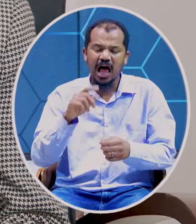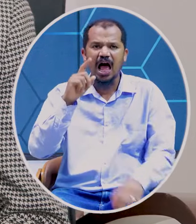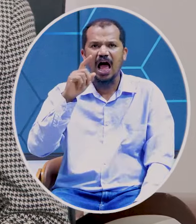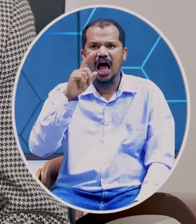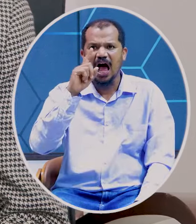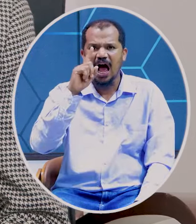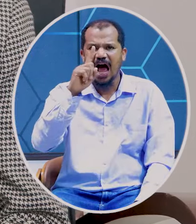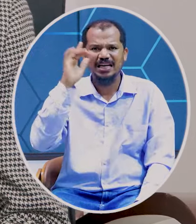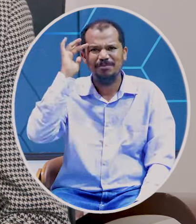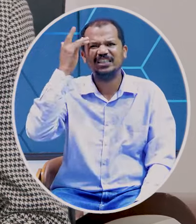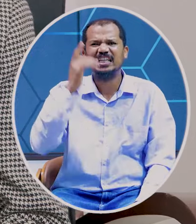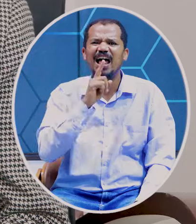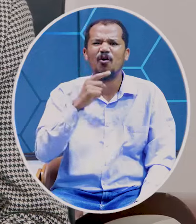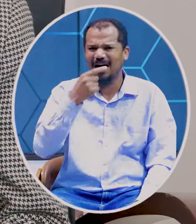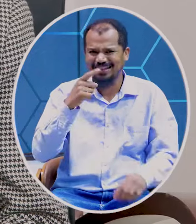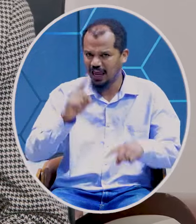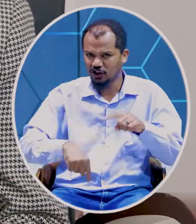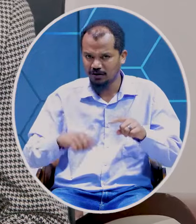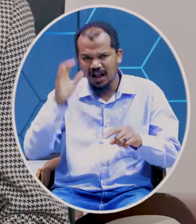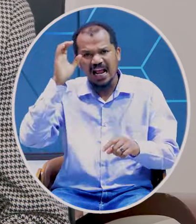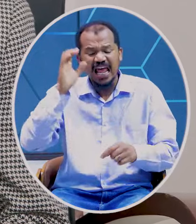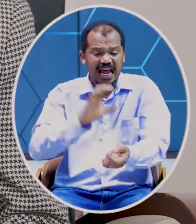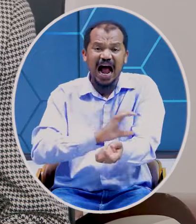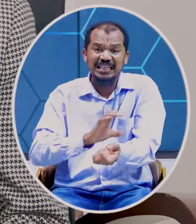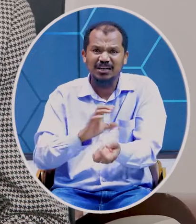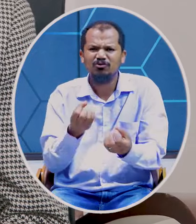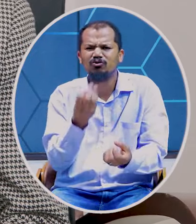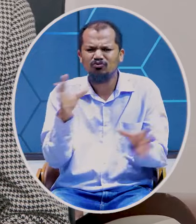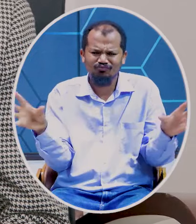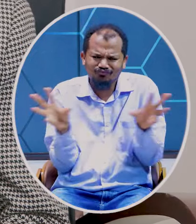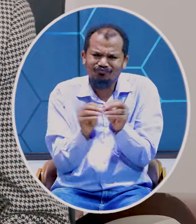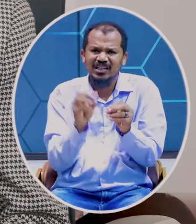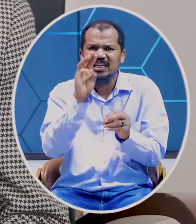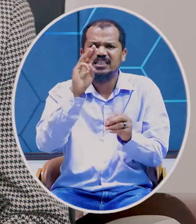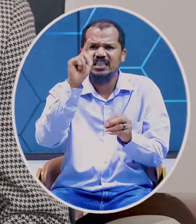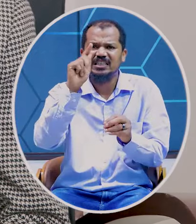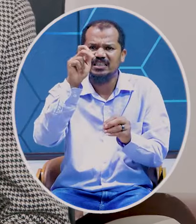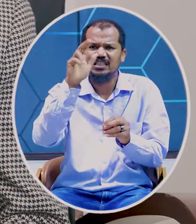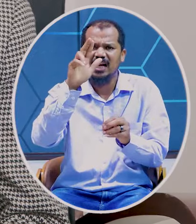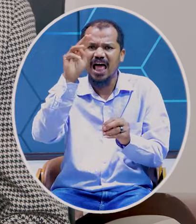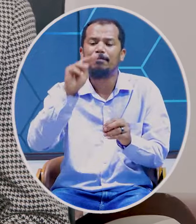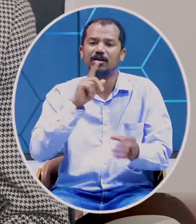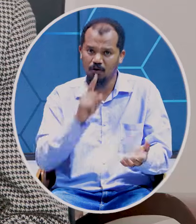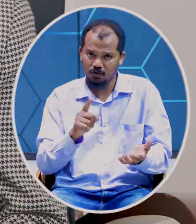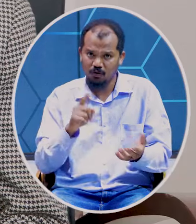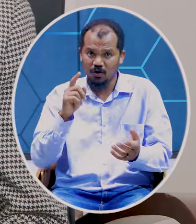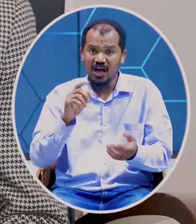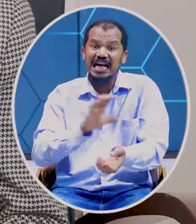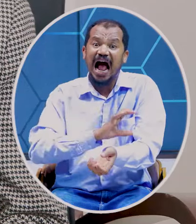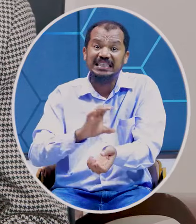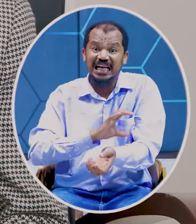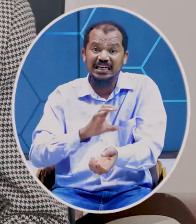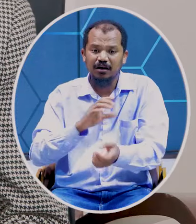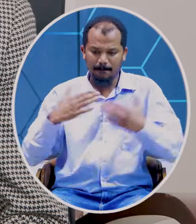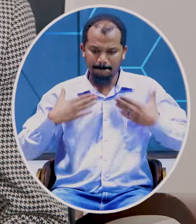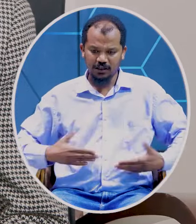ካንሰርን አንድ በሽታ ነው ብለን ማለት አንችልም። ካንሰር የብዙ ህመሞች ጥርቅም ወይም ሲንድረም ነው የሚባለው። ካንሰር